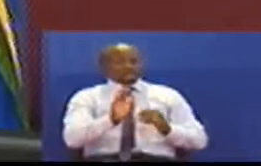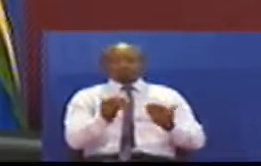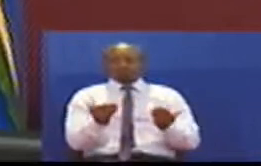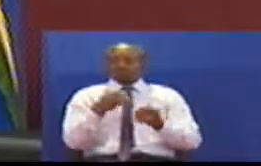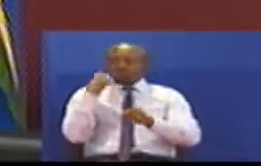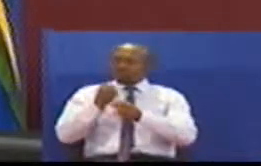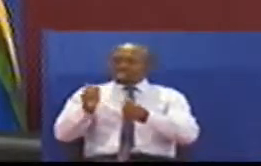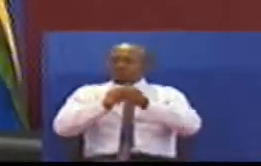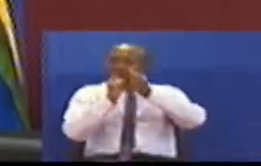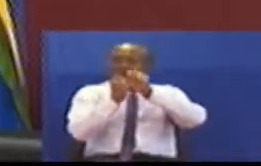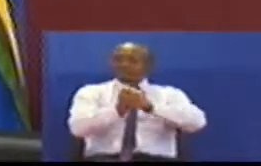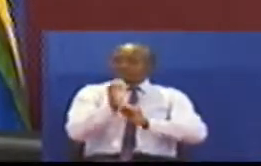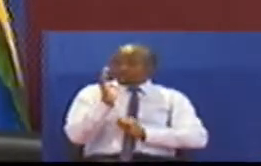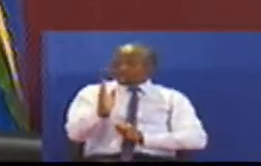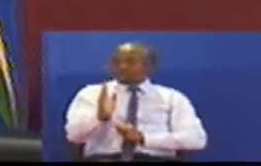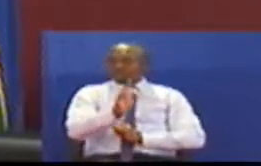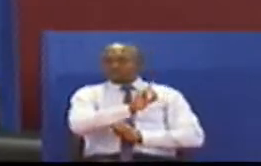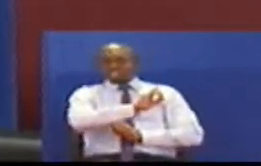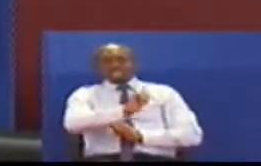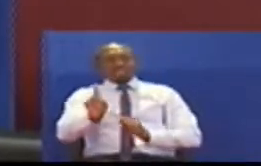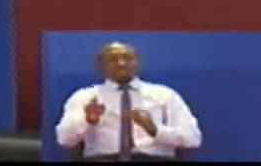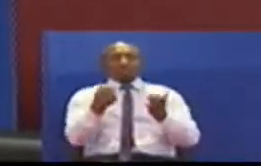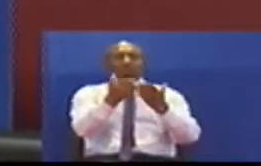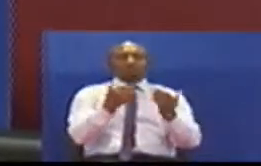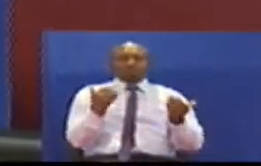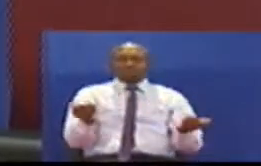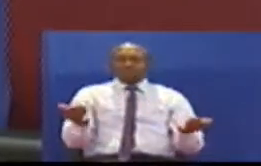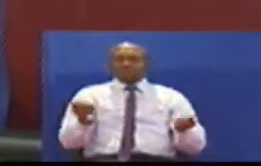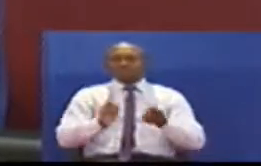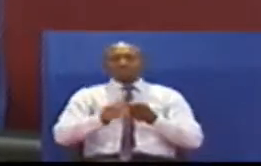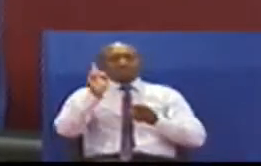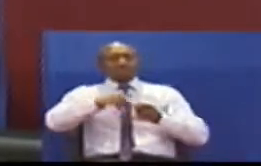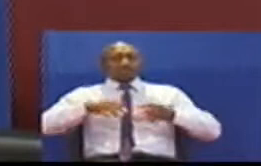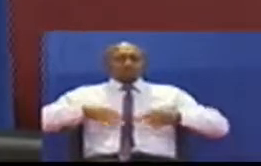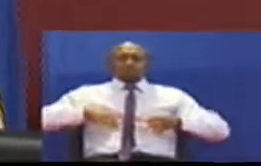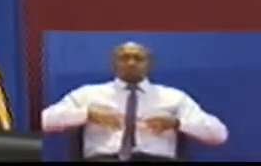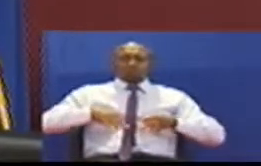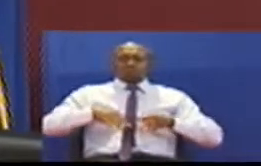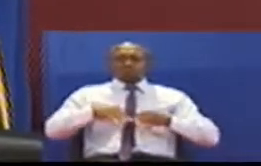kufanya marekebisho hayo haiwezi kuwa ilikuwa ni kwamba sasa tuwe na ugumu